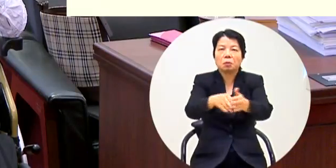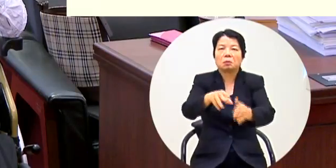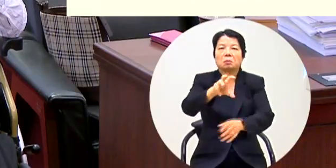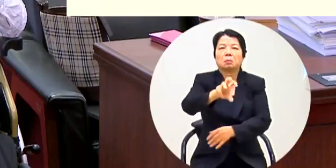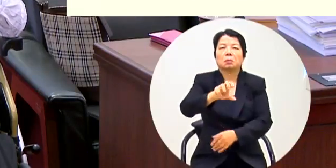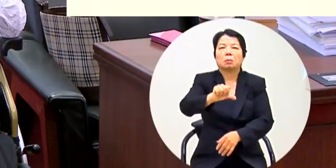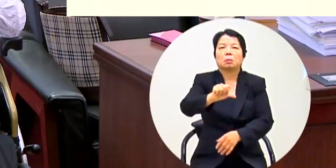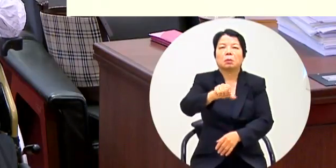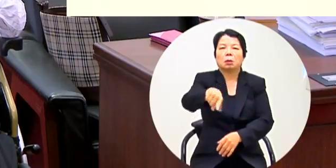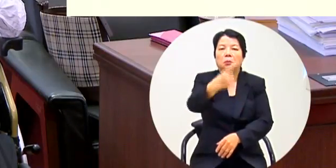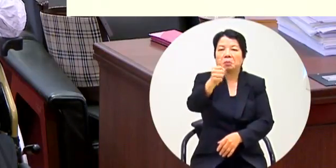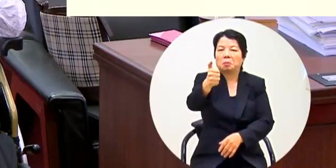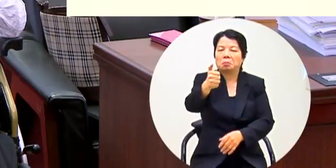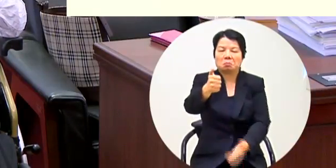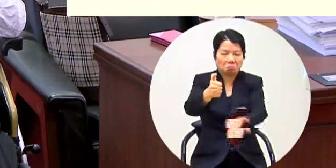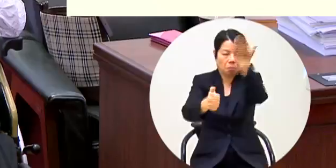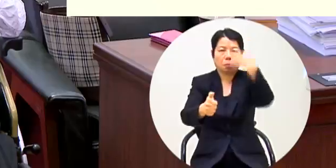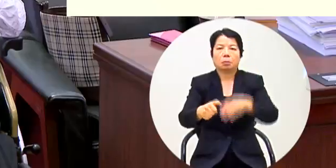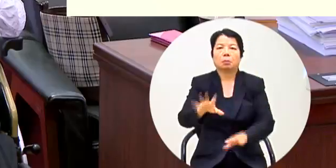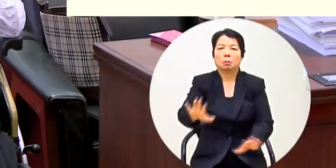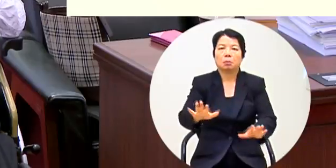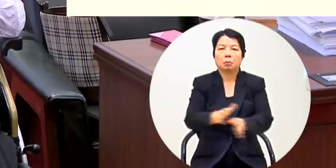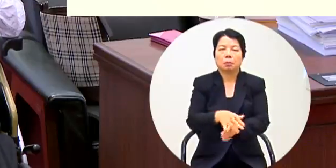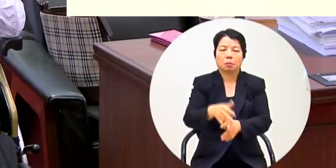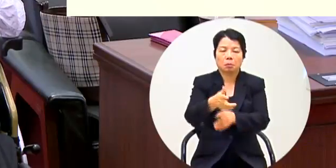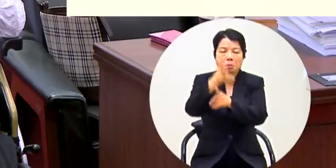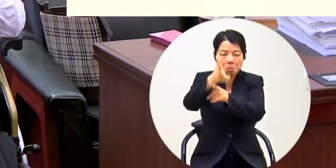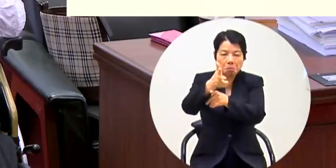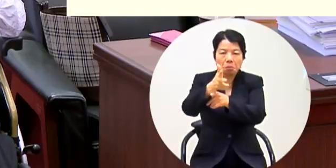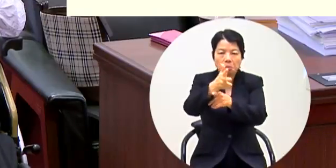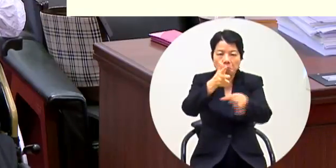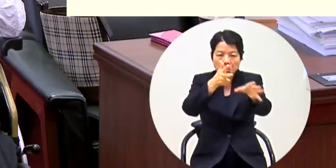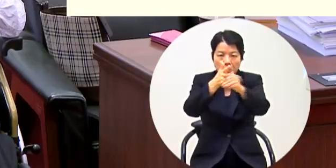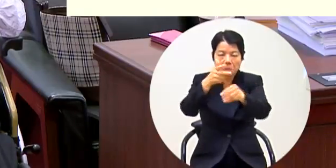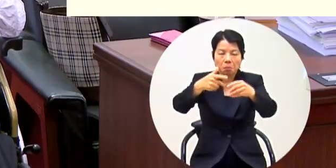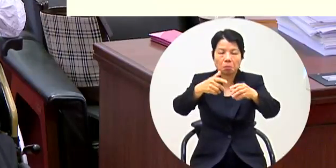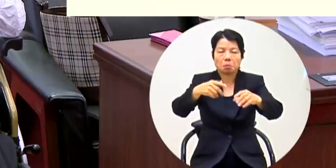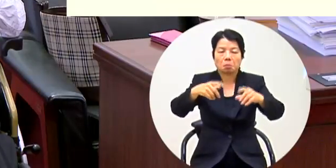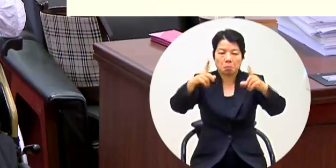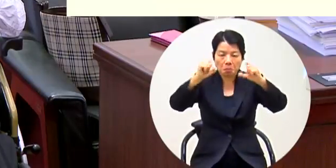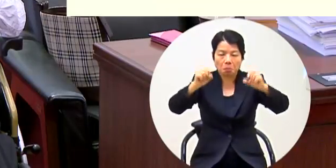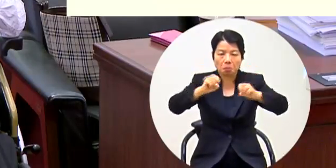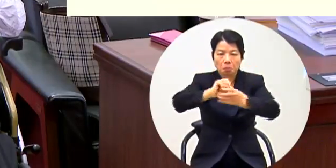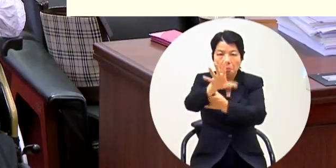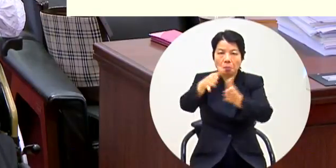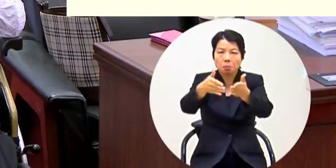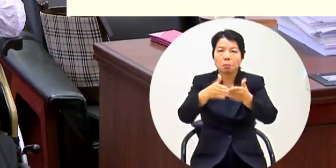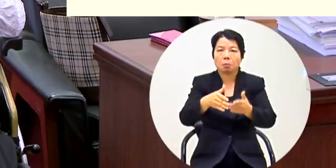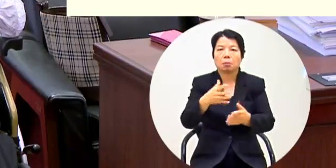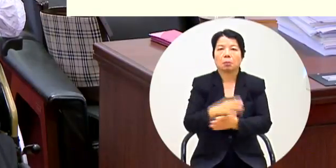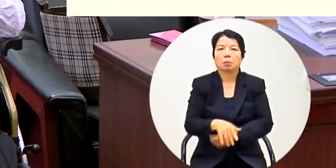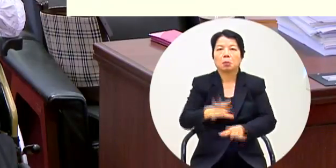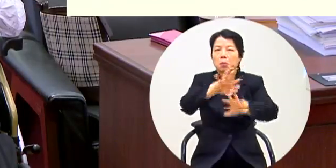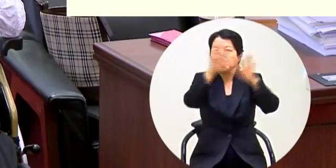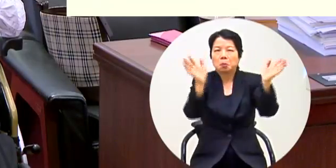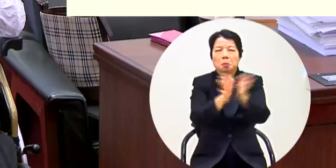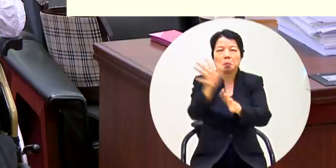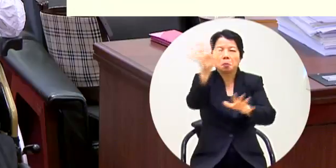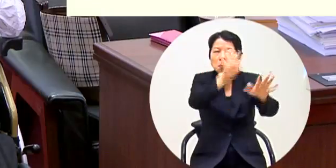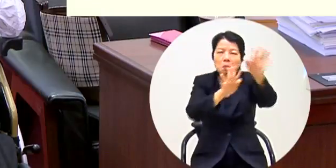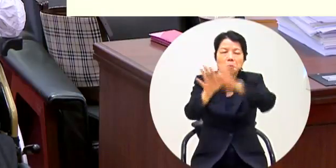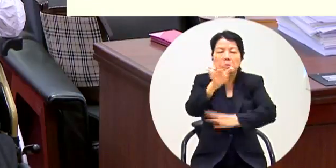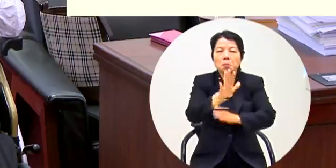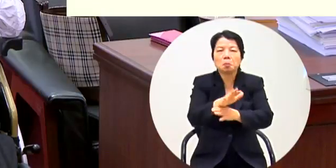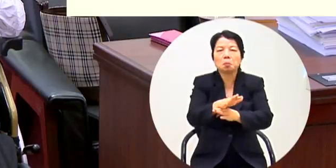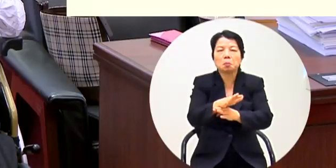片，我们的85大楼呢本来是在这个地方，现在看到的就是雾霾满的看不完，就几乎消失不见